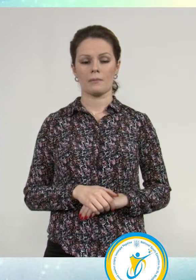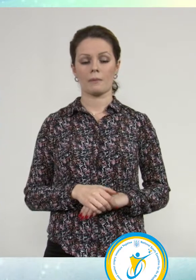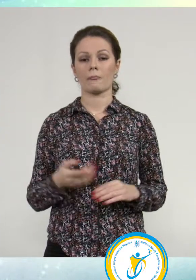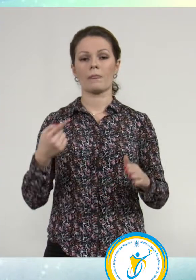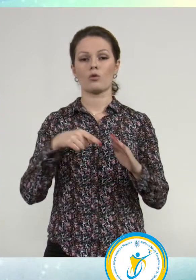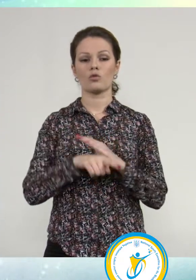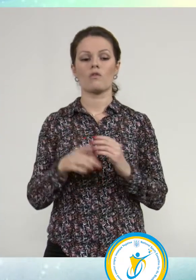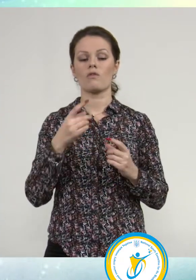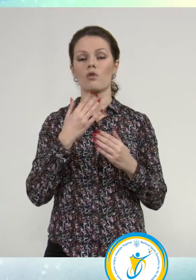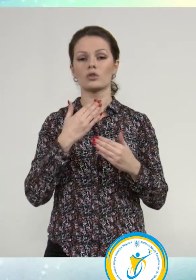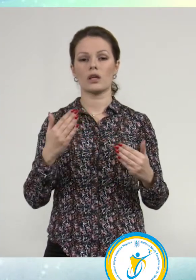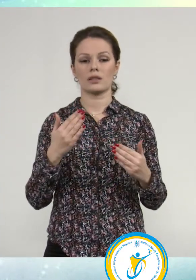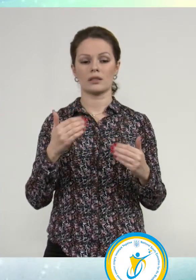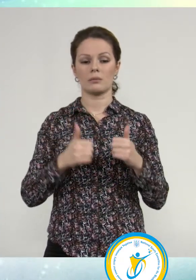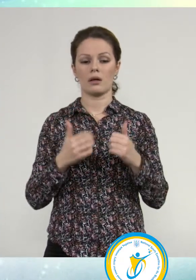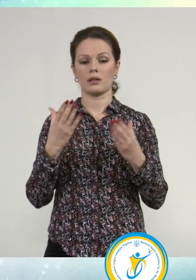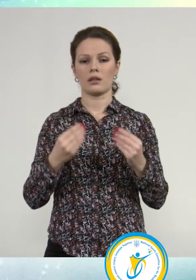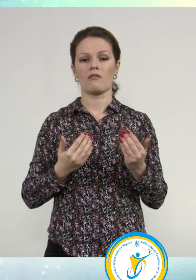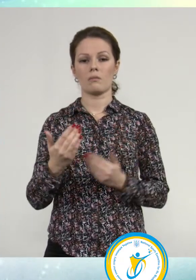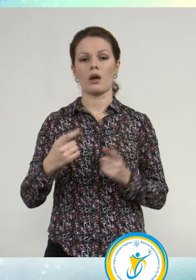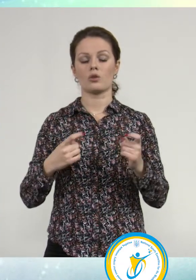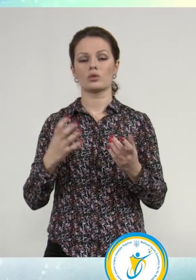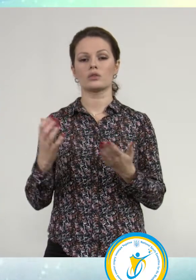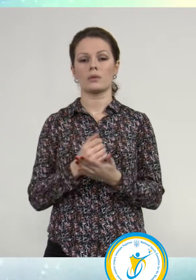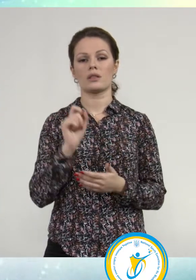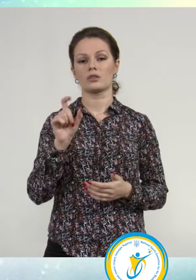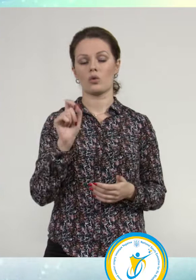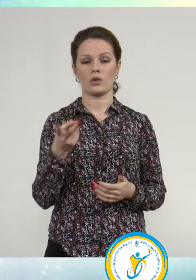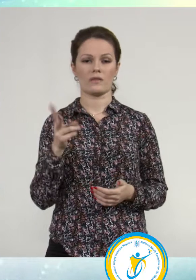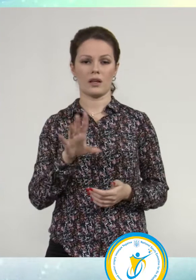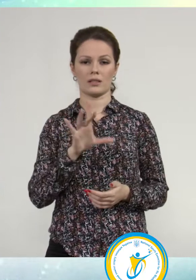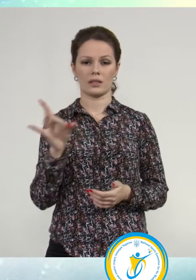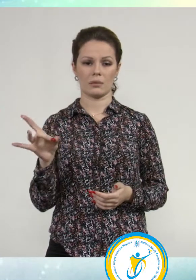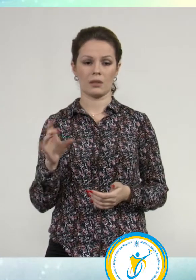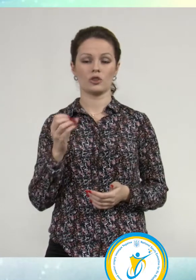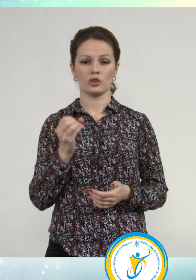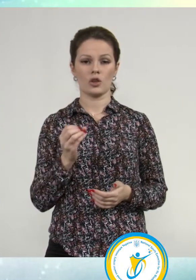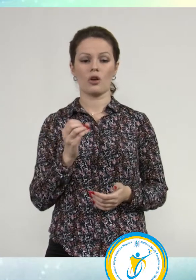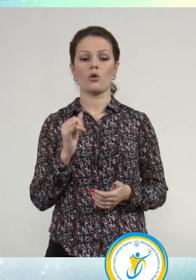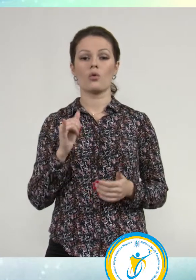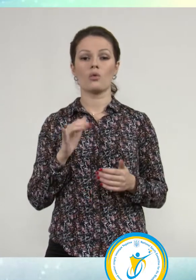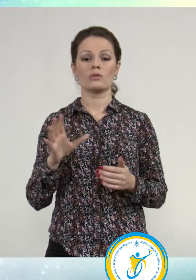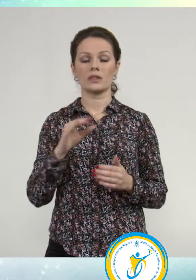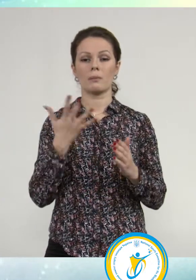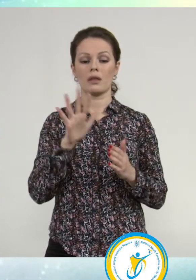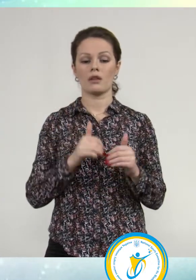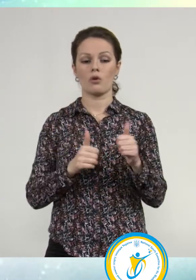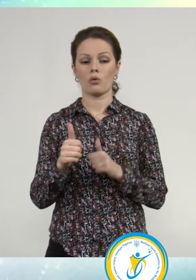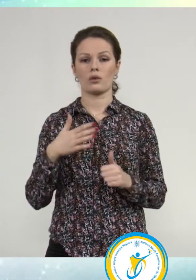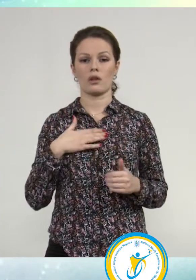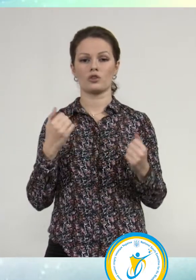останній змагальний день в біатлоні ми здобули золото і 2 срібла. І ще в усіх 5 гонках наші спортсмени